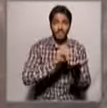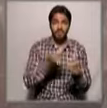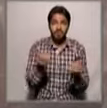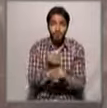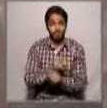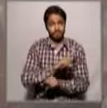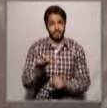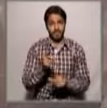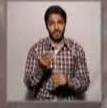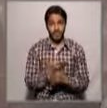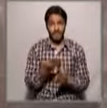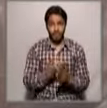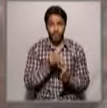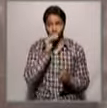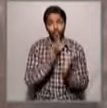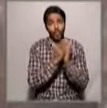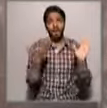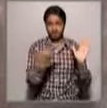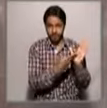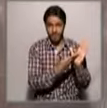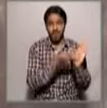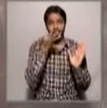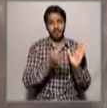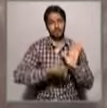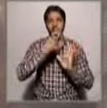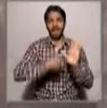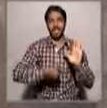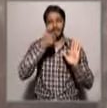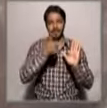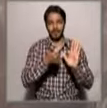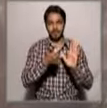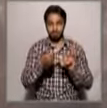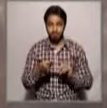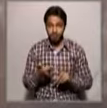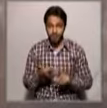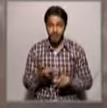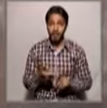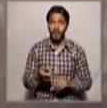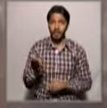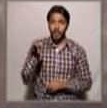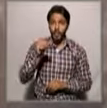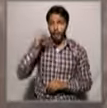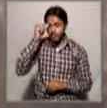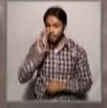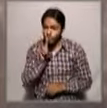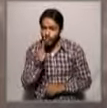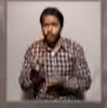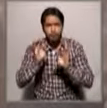محامي ويفرز الحقوق. هذا له 2 متر من هنا، لو نص إيراد هنا، لو 5 إيراد